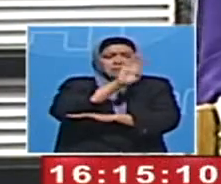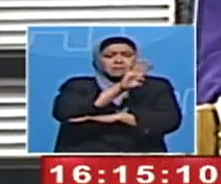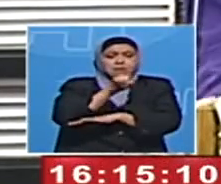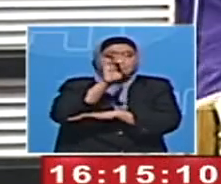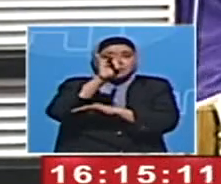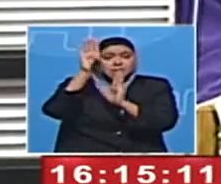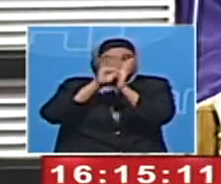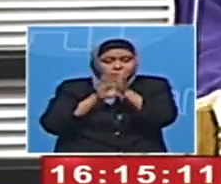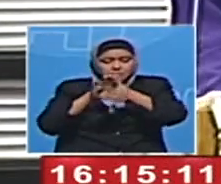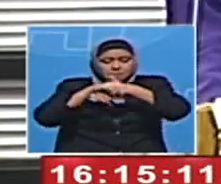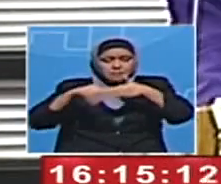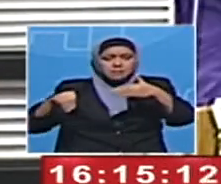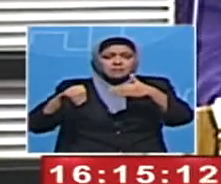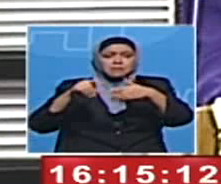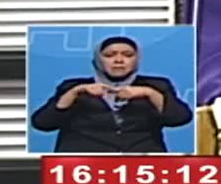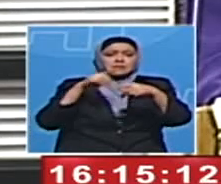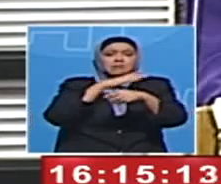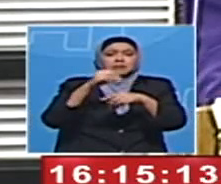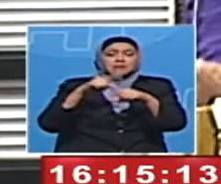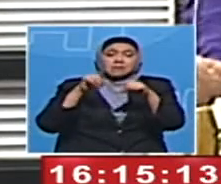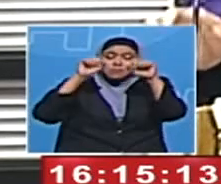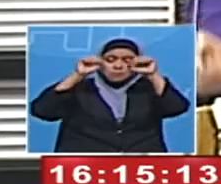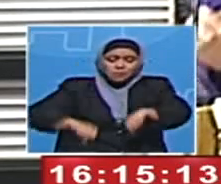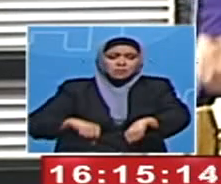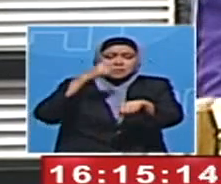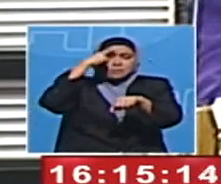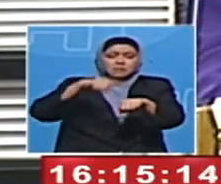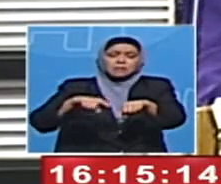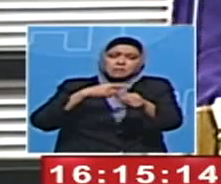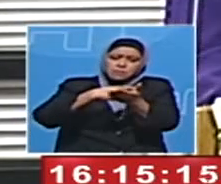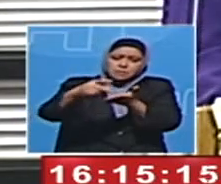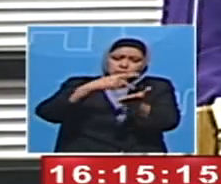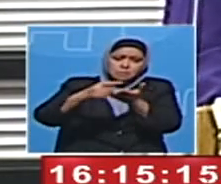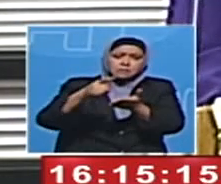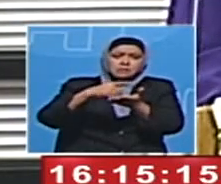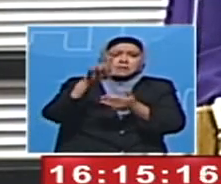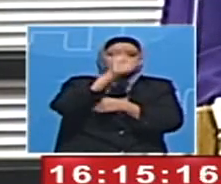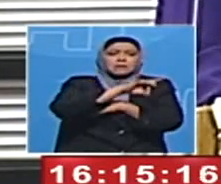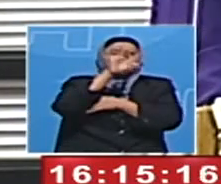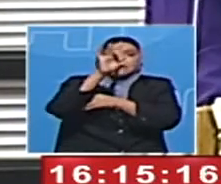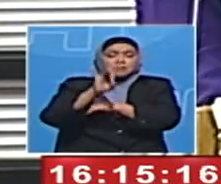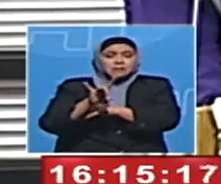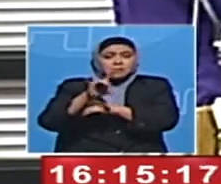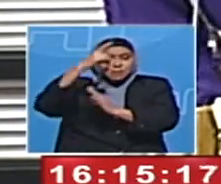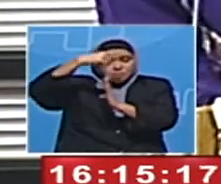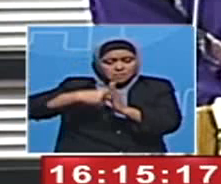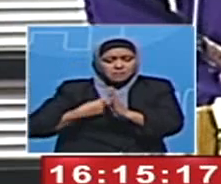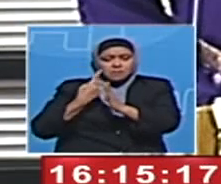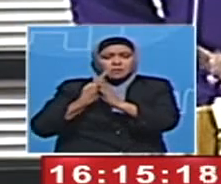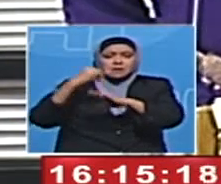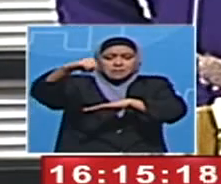Oktober 2015 yang mampu sebenarnya membi selama 88 bulan import tertangguh dan